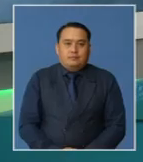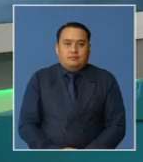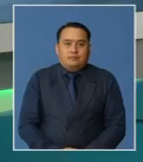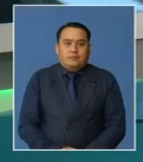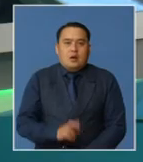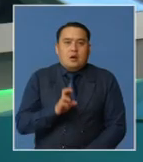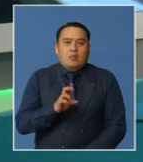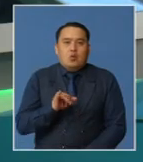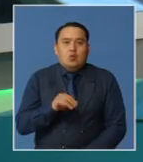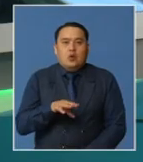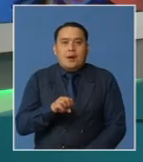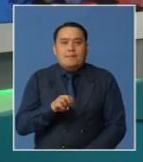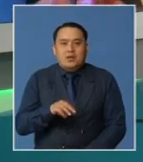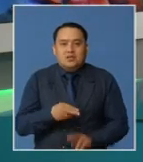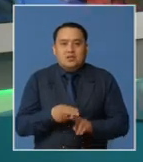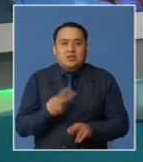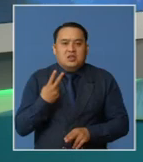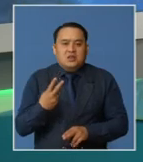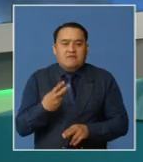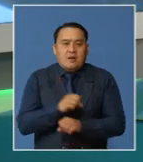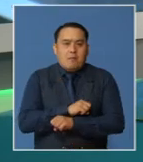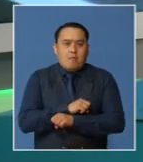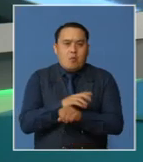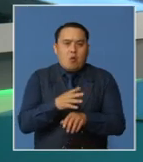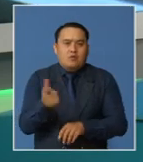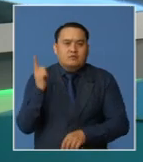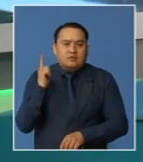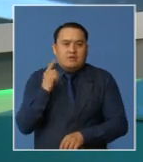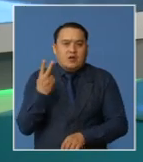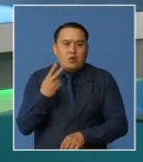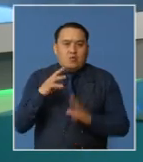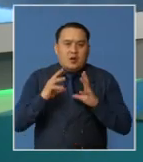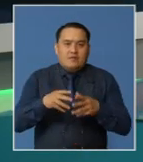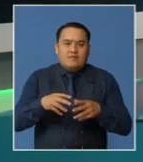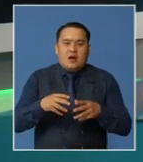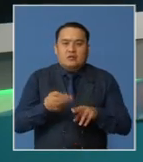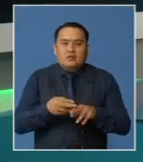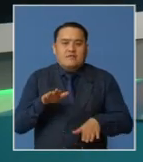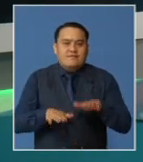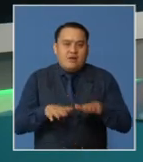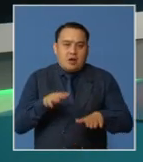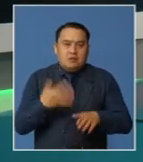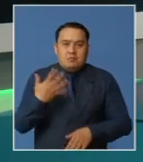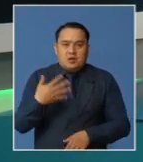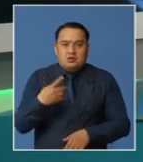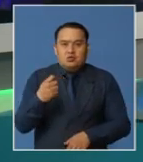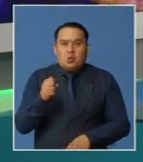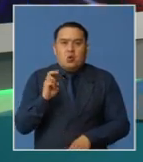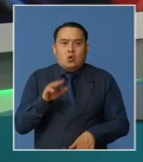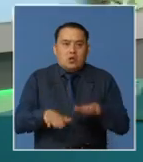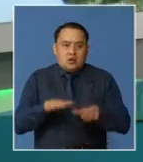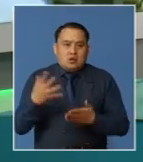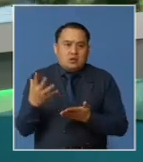В Будапеште обезврежены две неразорвавшиеся бомбы времен Второй мировой войны. Снаряды весом соответственно в 50 и 100 килограммов